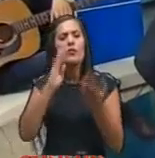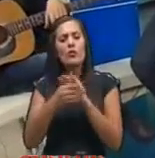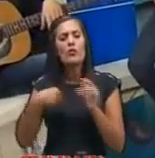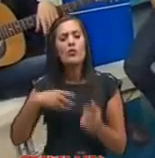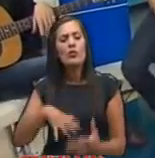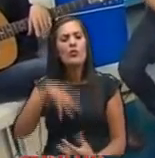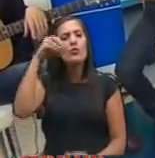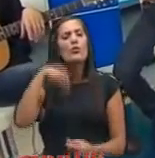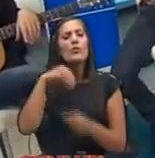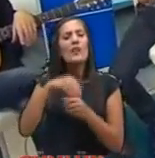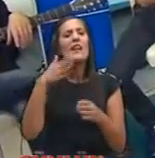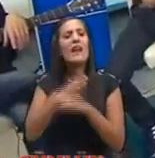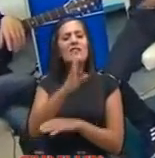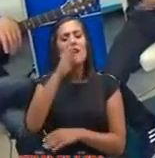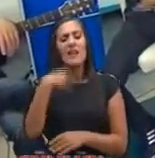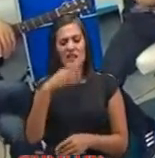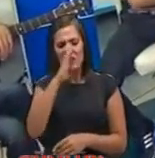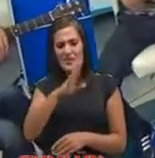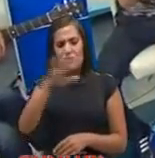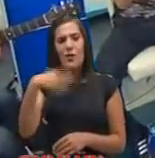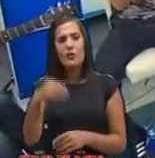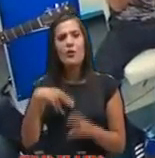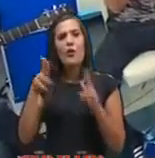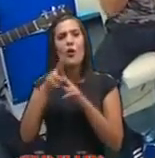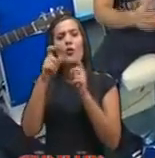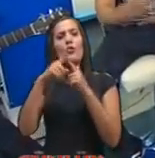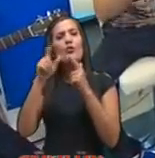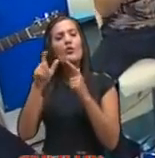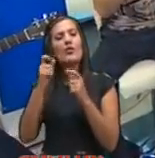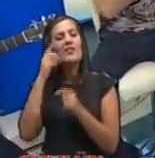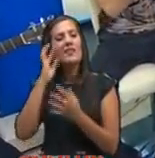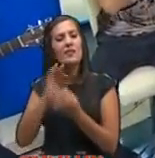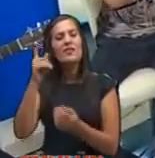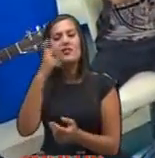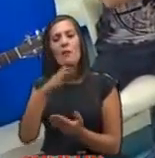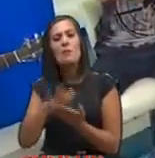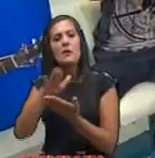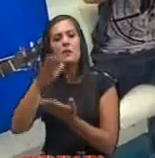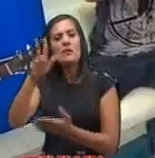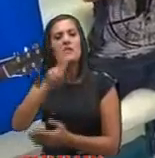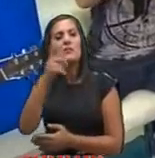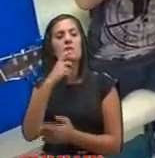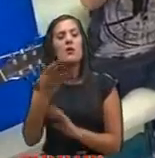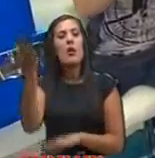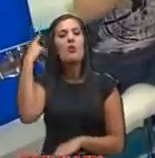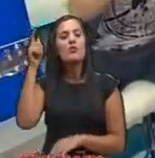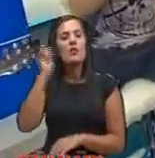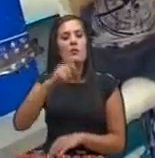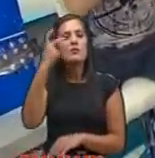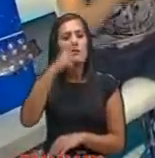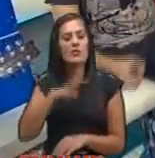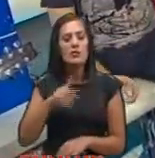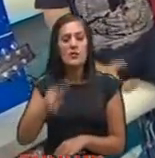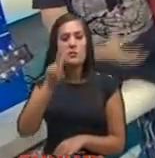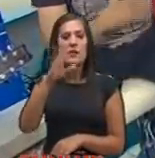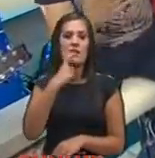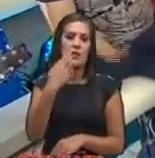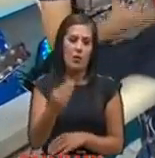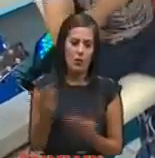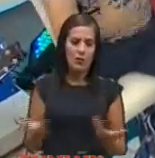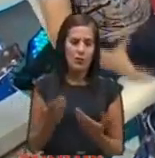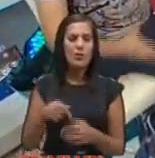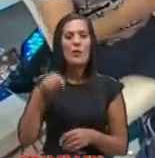Kutlu'yla yollarımız kesişti. Ben Kutlu'yu sevdim, o beni sevdi. Şarkılarını sevdim, kimyamız tuttu. Seviştiniz yani. Seviştik. Tabii tabii. Ondan sen deli,